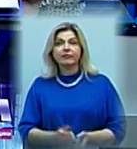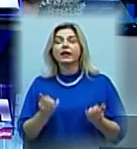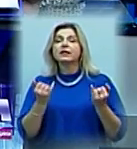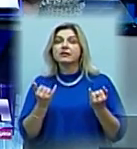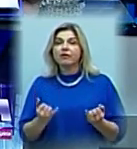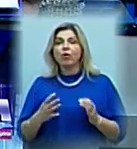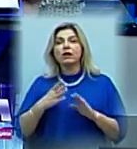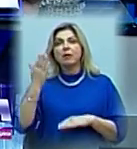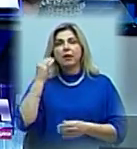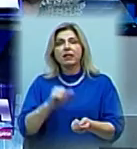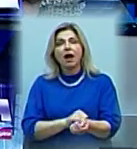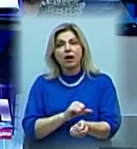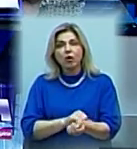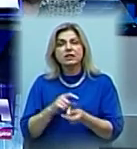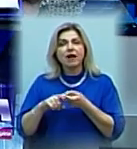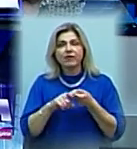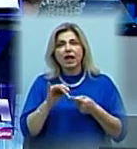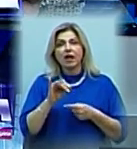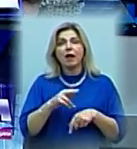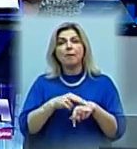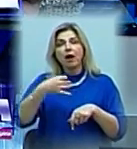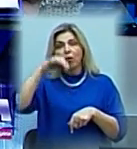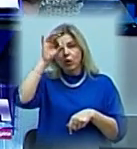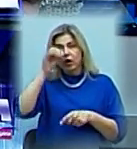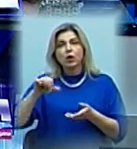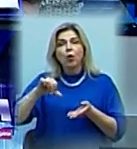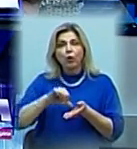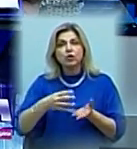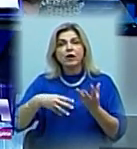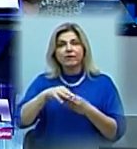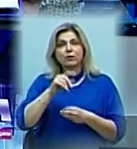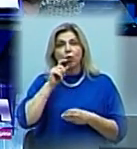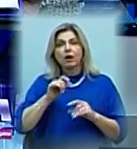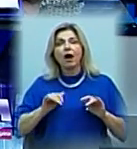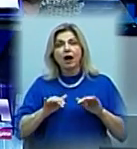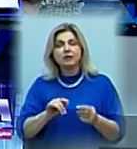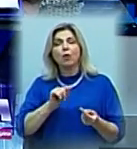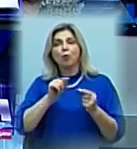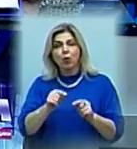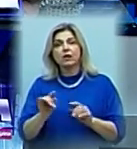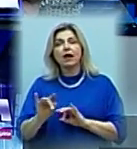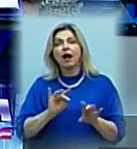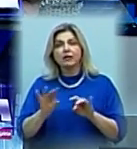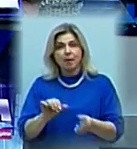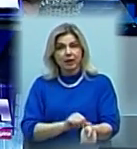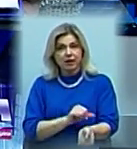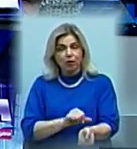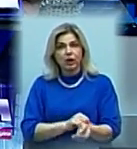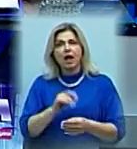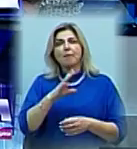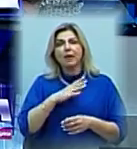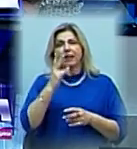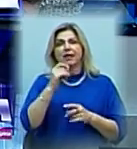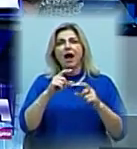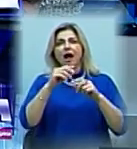Сьогодні колишні наркозалежні та правоохоронці взяли участь у всеукраїнській акції протидії рекламі наркотиків. Замальовували написи